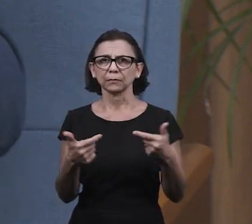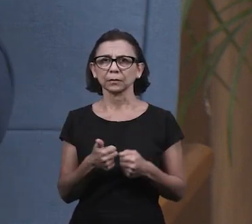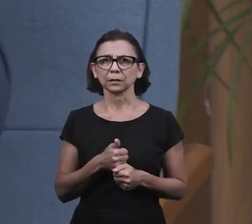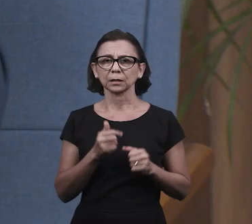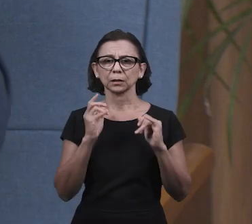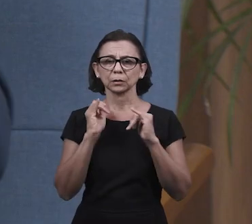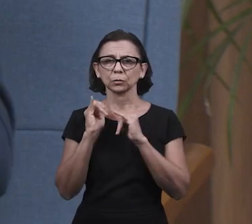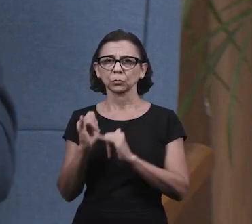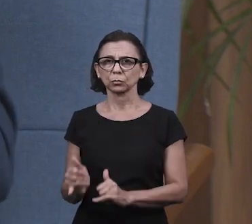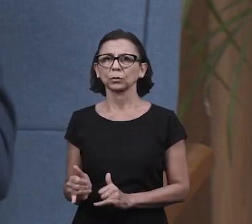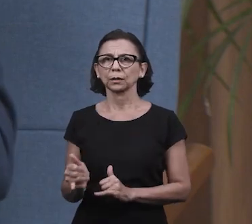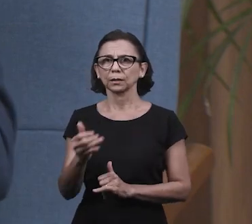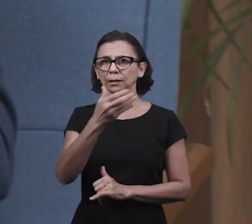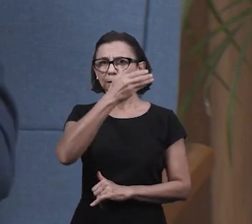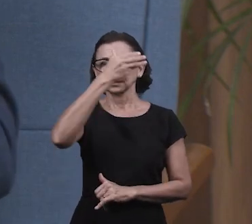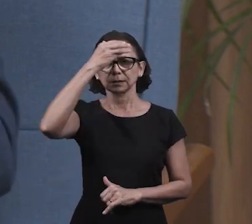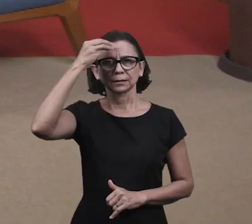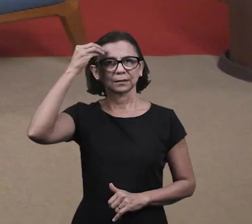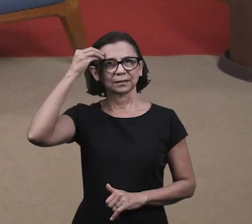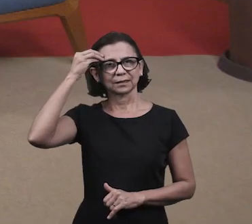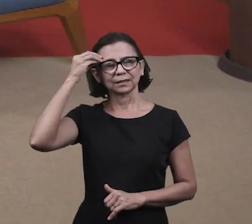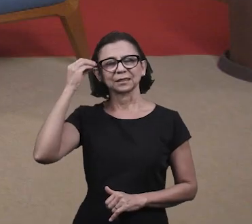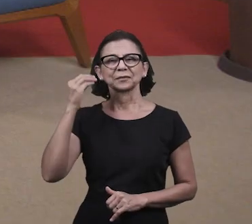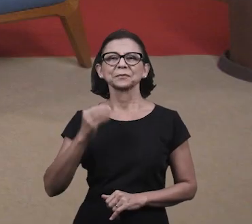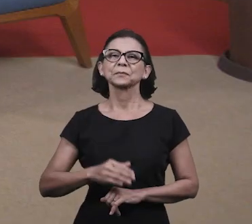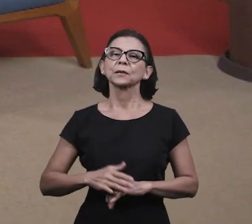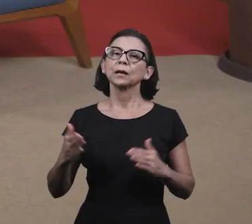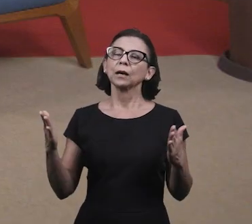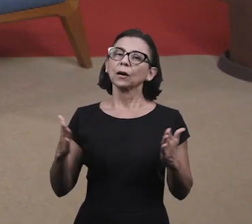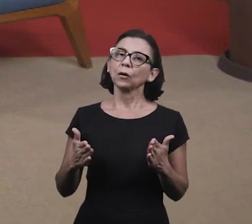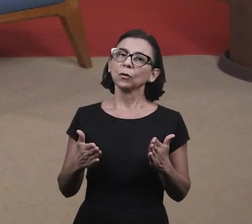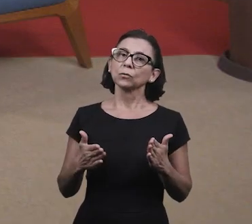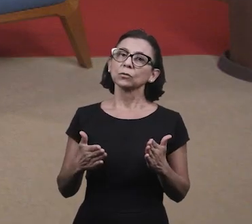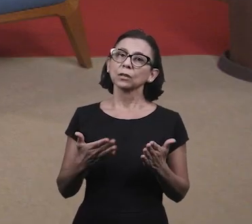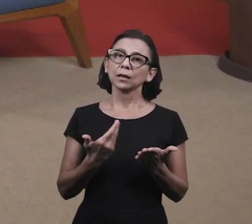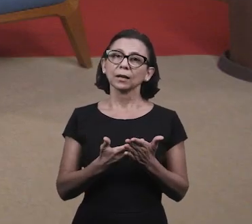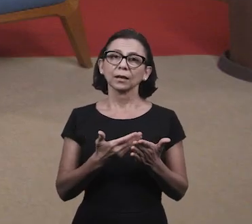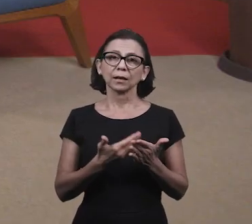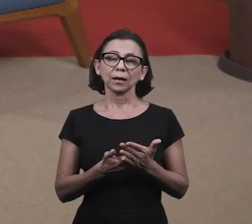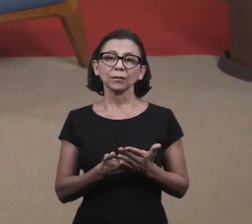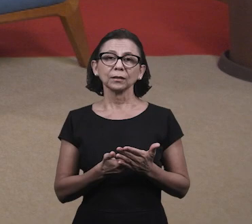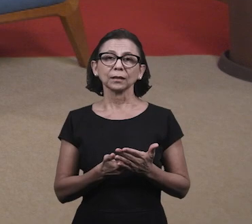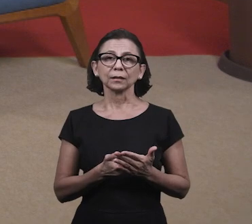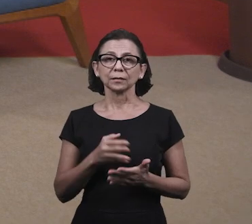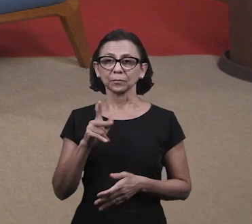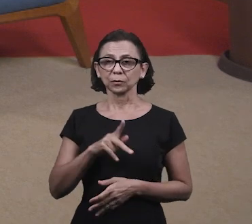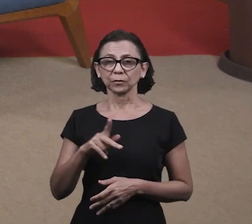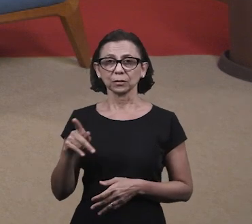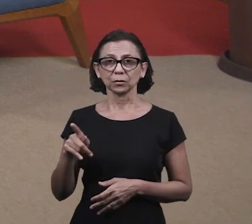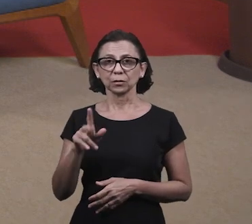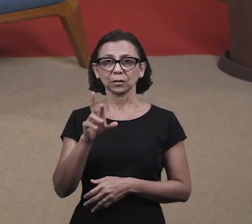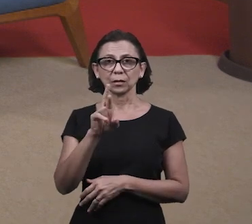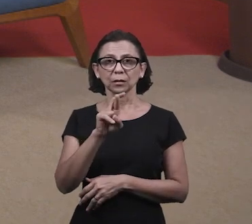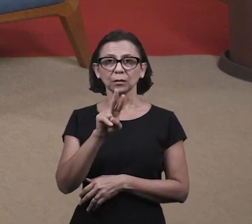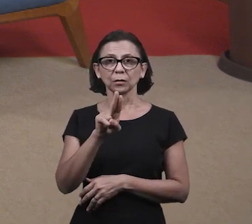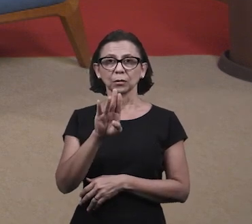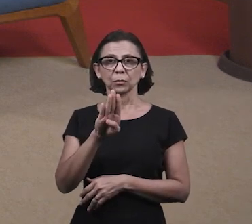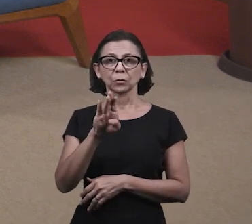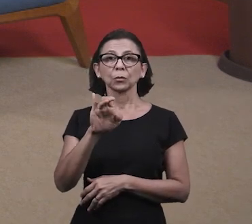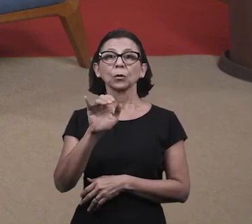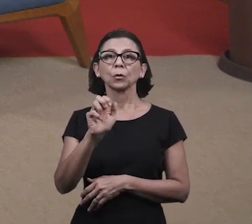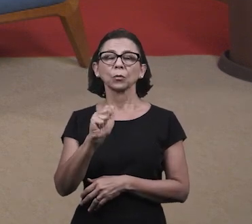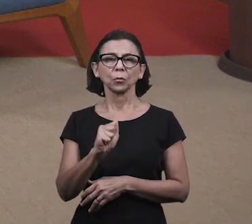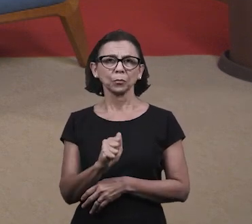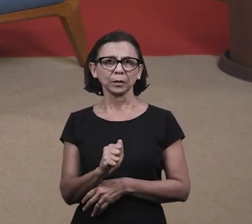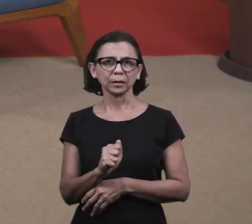enseignements précieux que vous n'allez jamais oublier. Aujourd'hui, dans l'étude pour les enfants intermédiaires et adolescents, le professeur Rubia